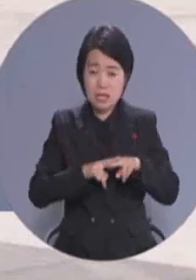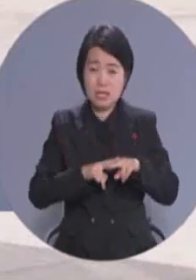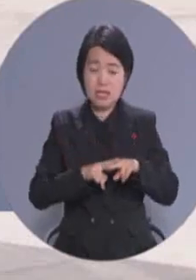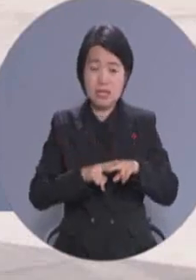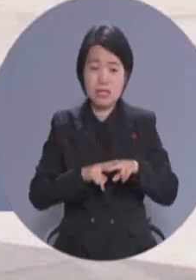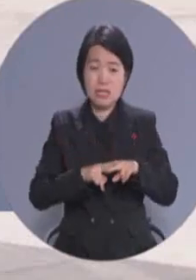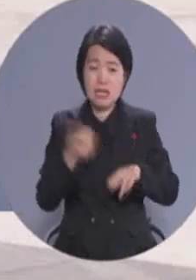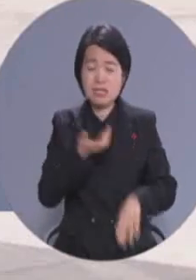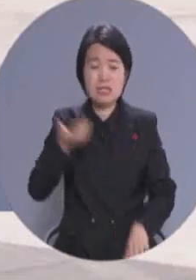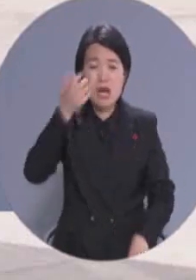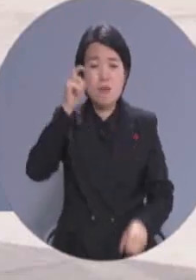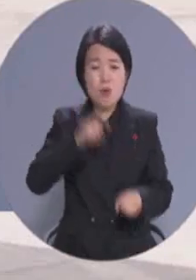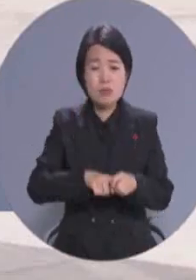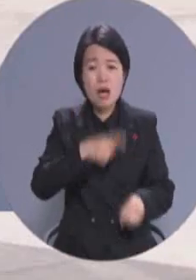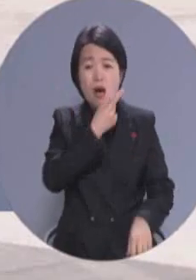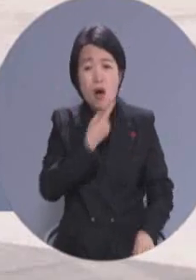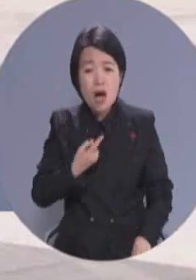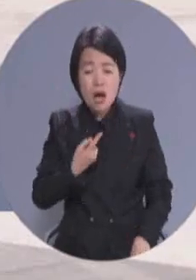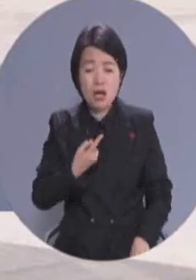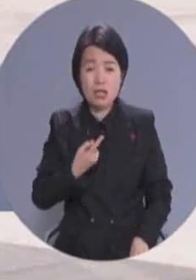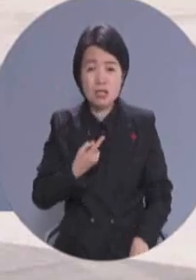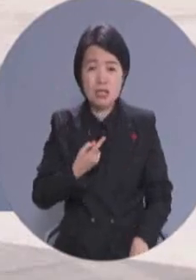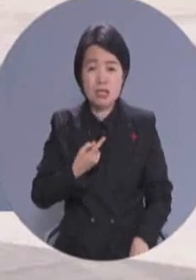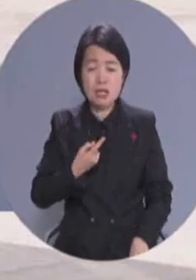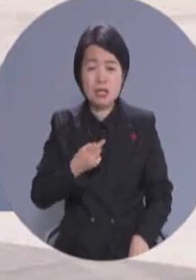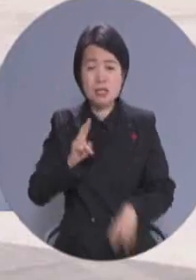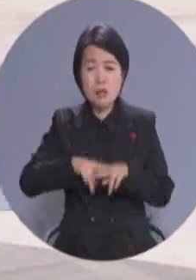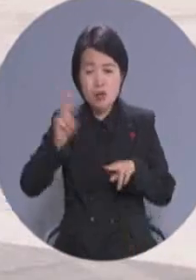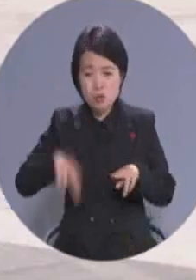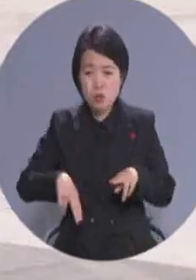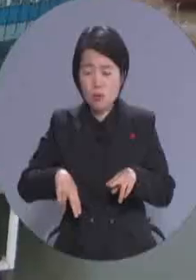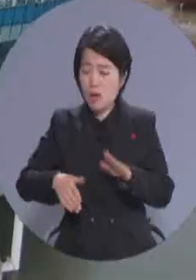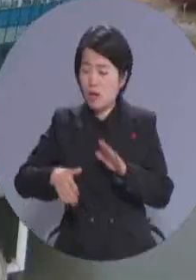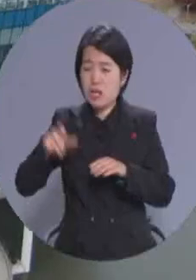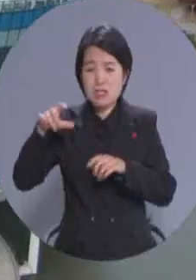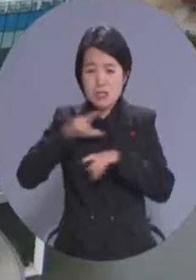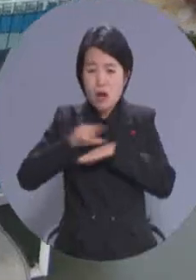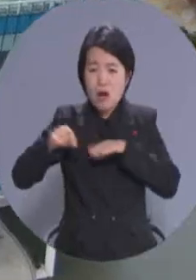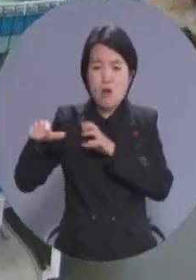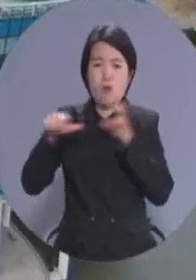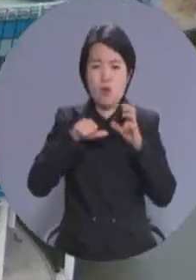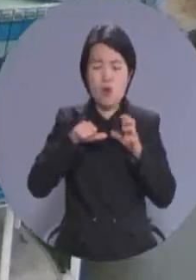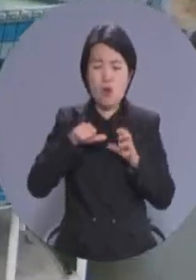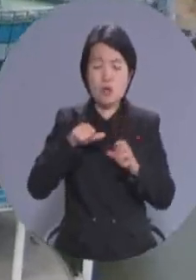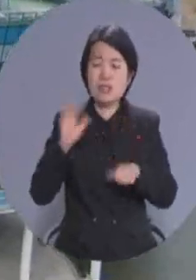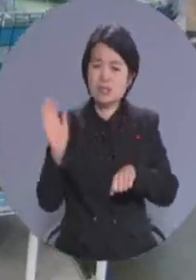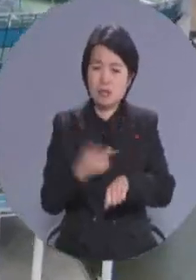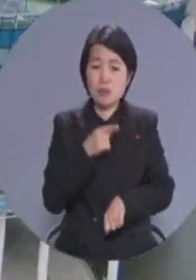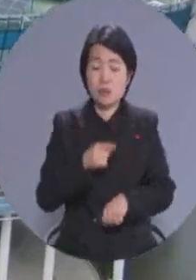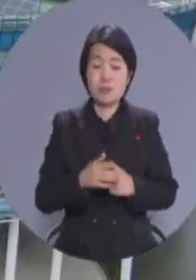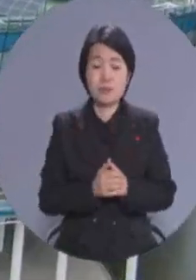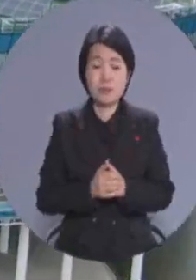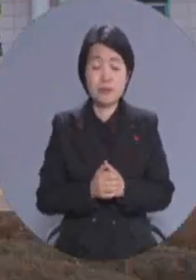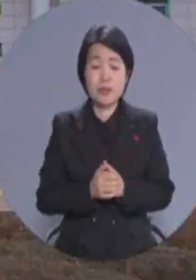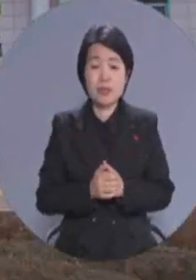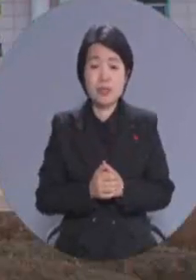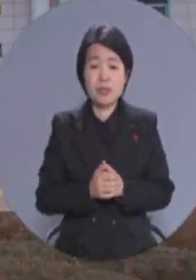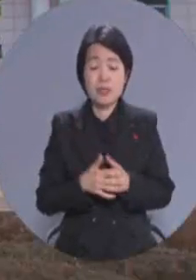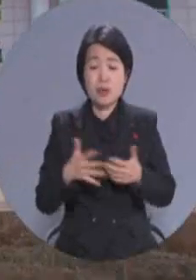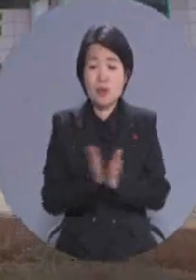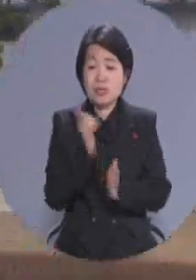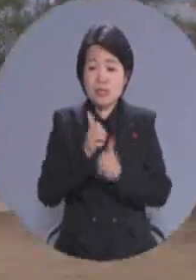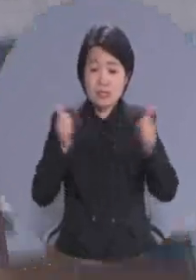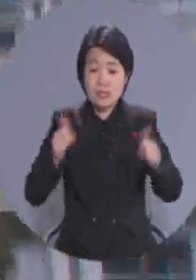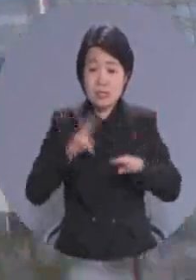해소하기 위해서 어떤 시군을 도구로 이용하고 있는 상황입니다 전라남도는 최근 과장급 이상 인사를